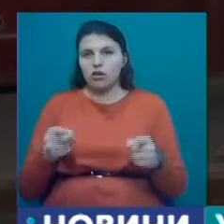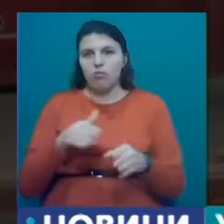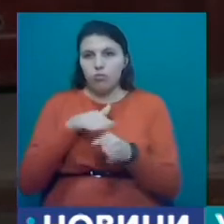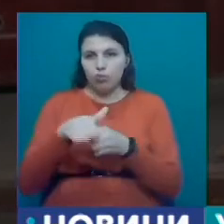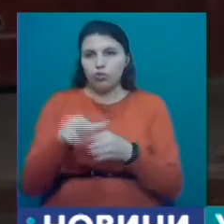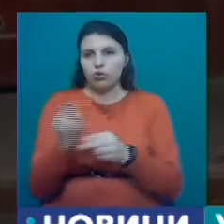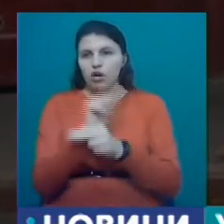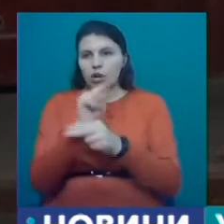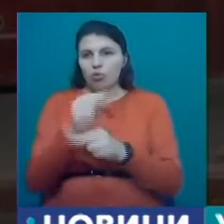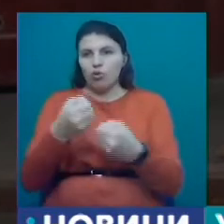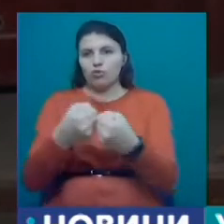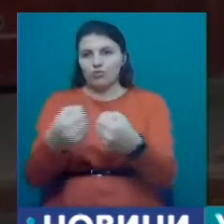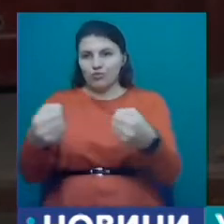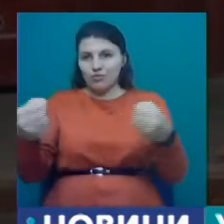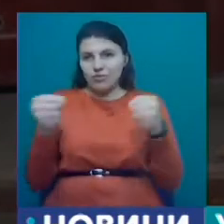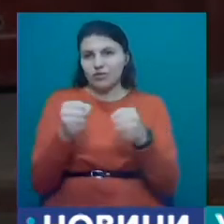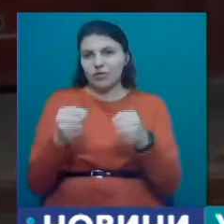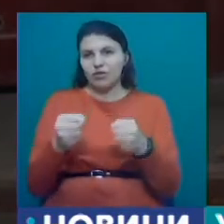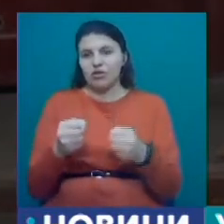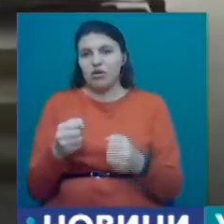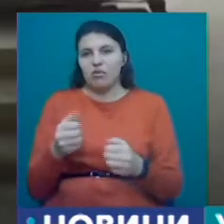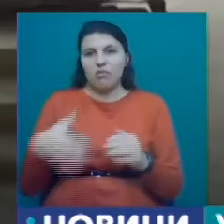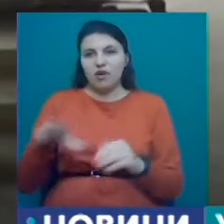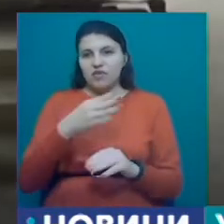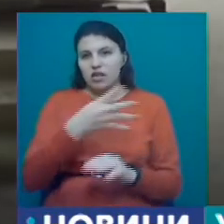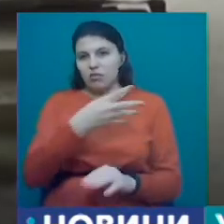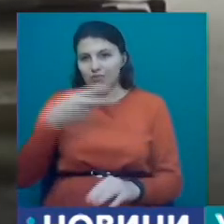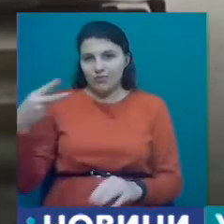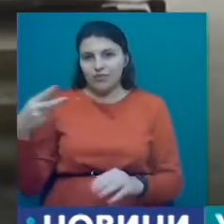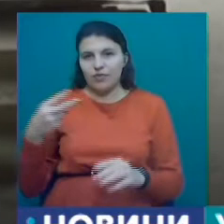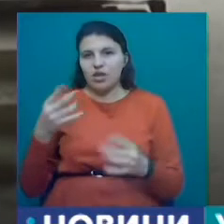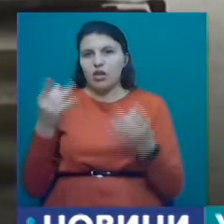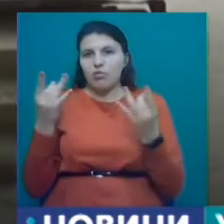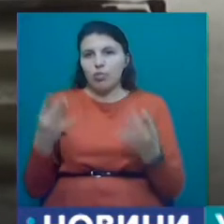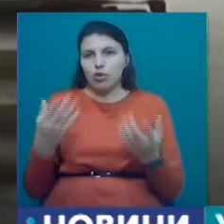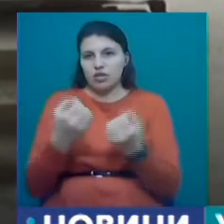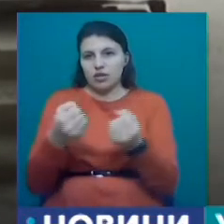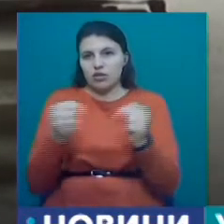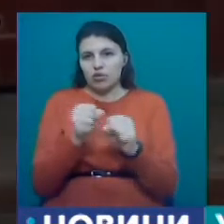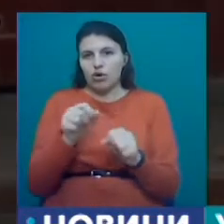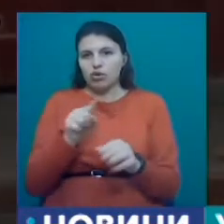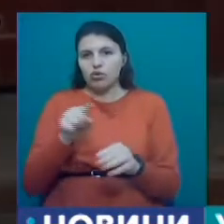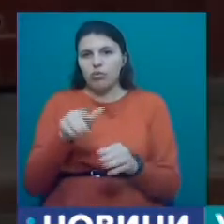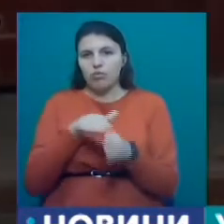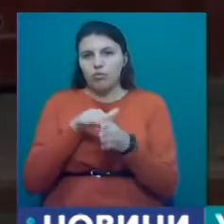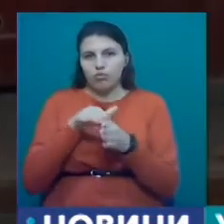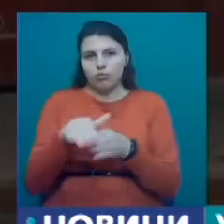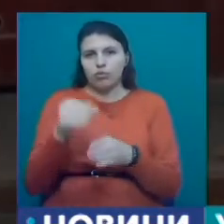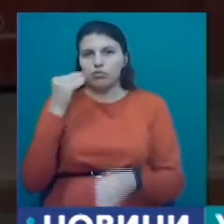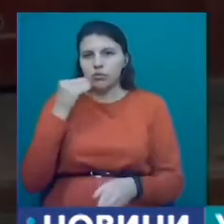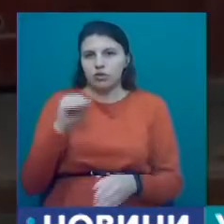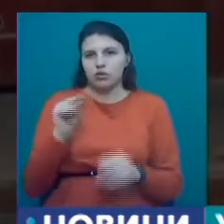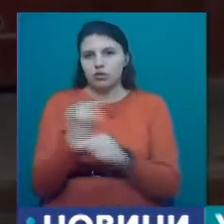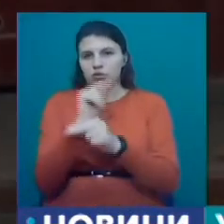с утяжкой по всем этажам, причем не просто вот так вот стянуть трубой, а чтобы пустить этот...